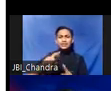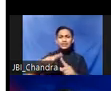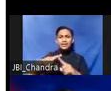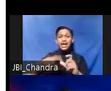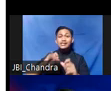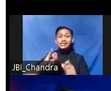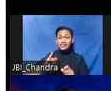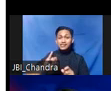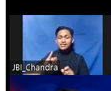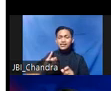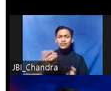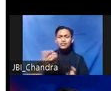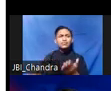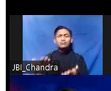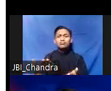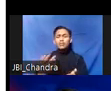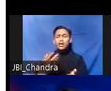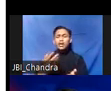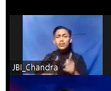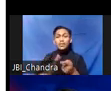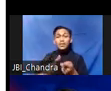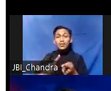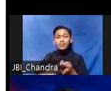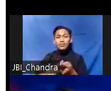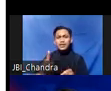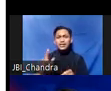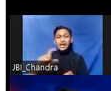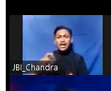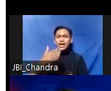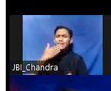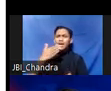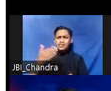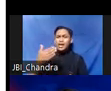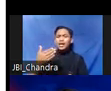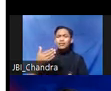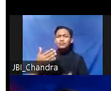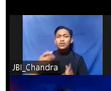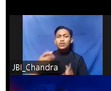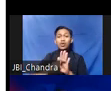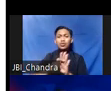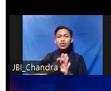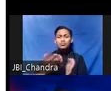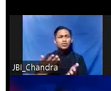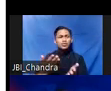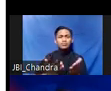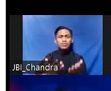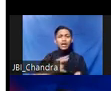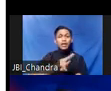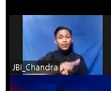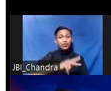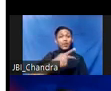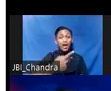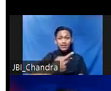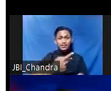teman-teman menggunakan cara manual Nanti misalnya ada pergantian style nanti teman-teman harus mengetik satu persatu